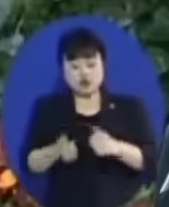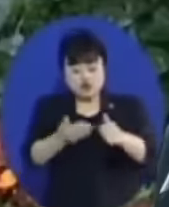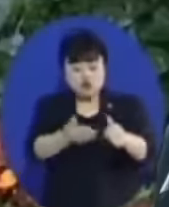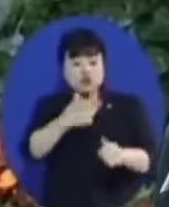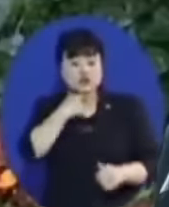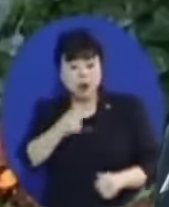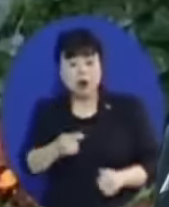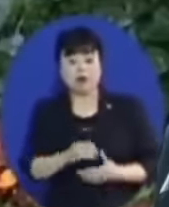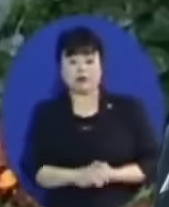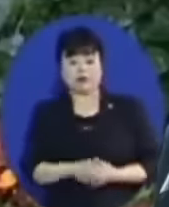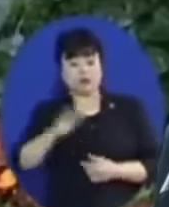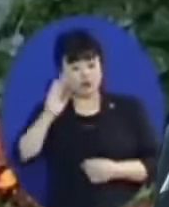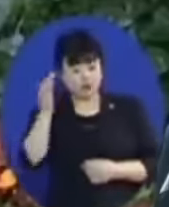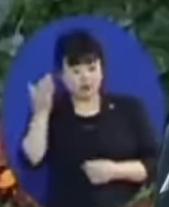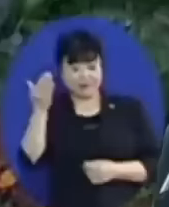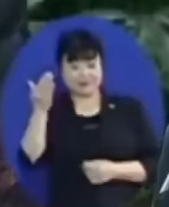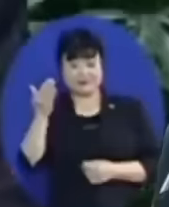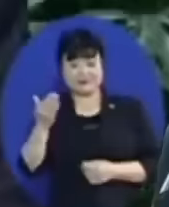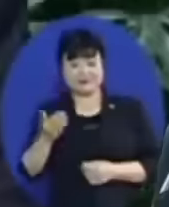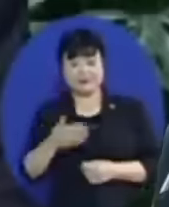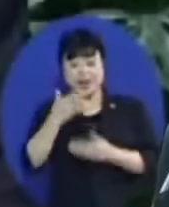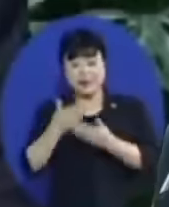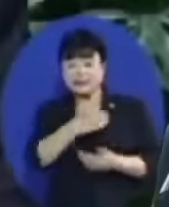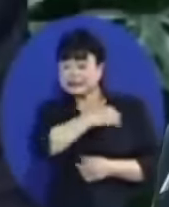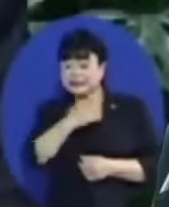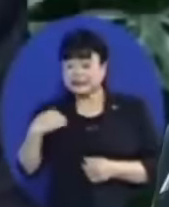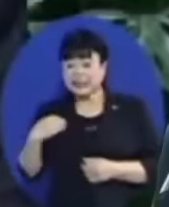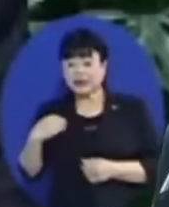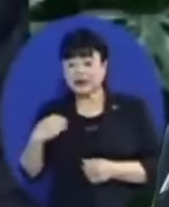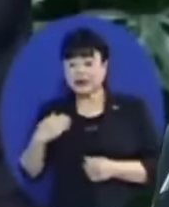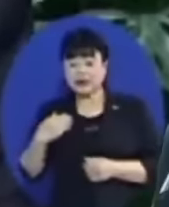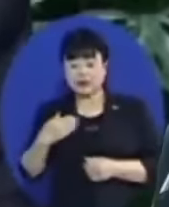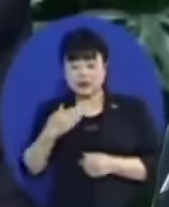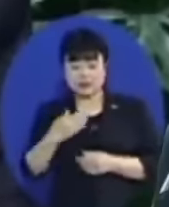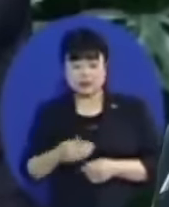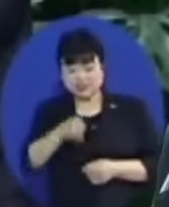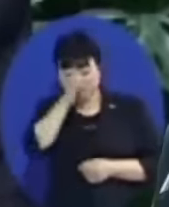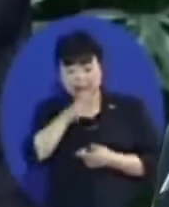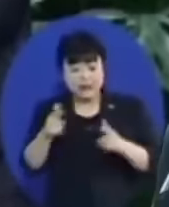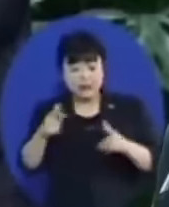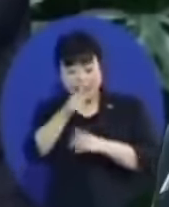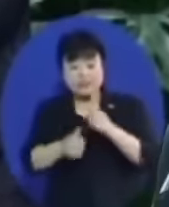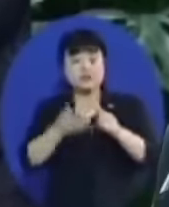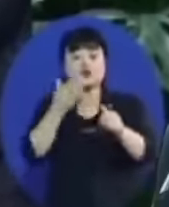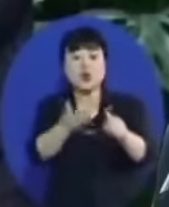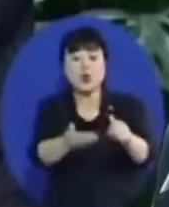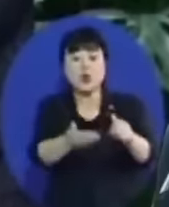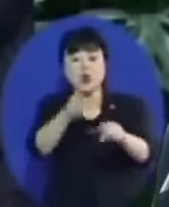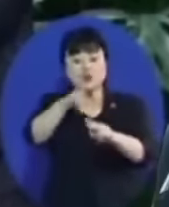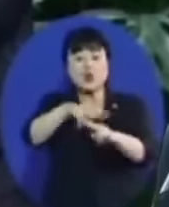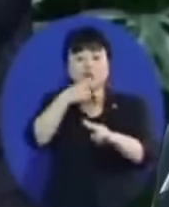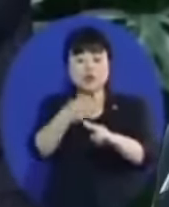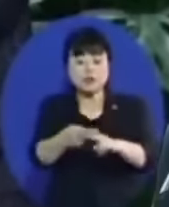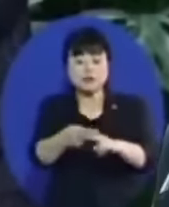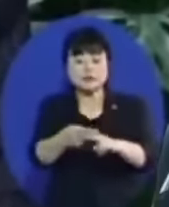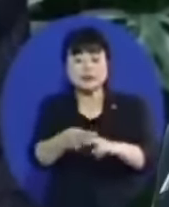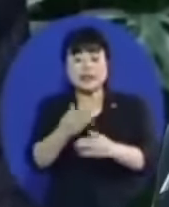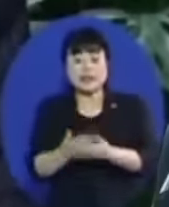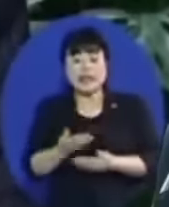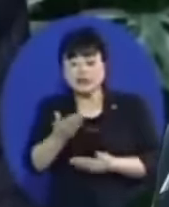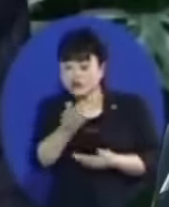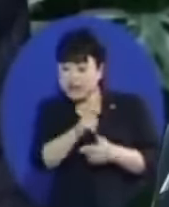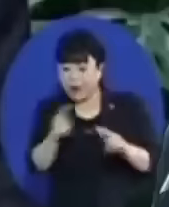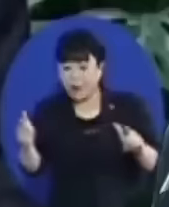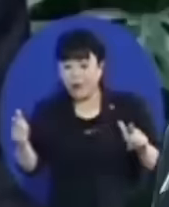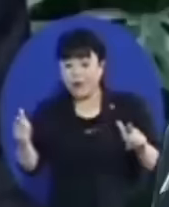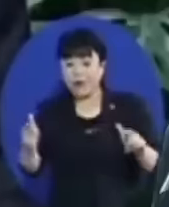원하시는데 어떻게 하는 것입니까? 내가 받을 자격이 있어 받는 것이 아니라 하나님이 주시기를 원하시는데요. 선물이란 달라한다고 주지